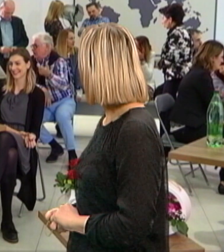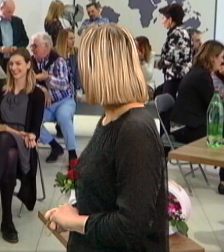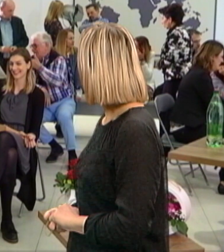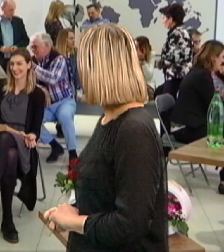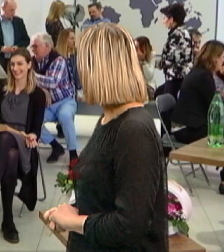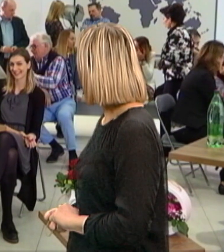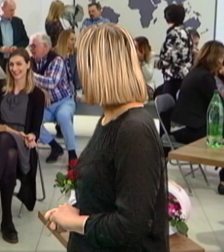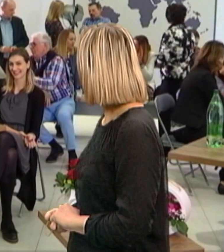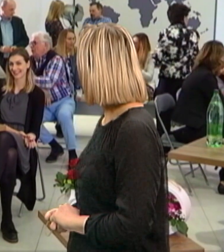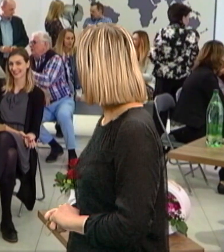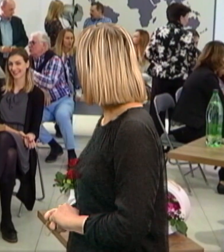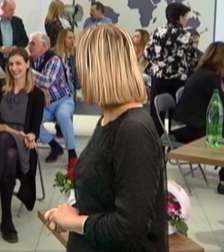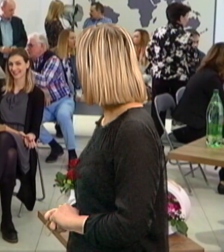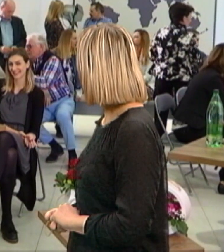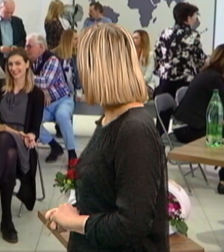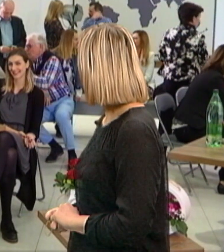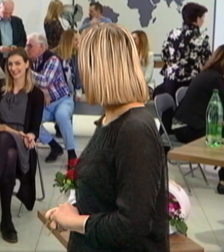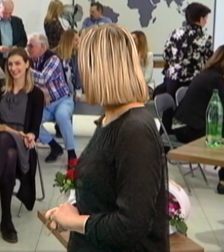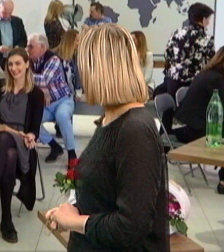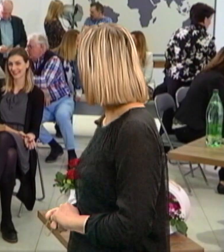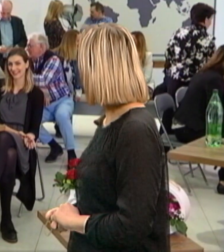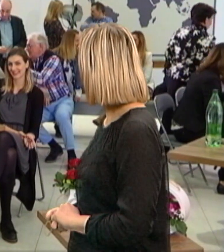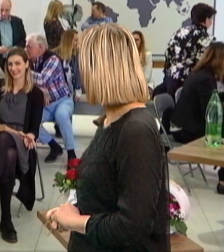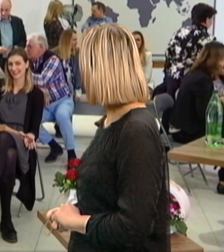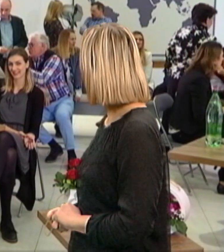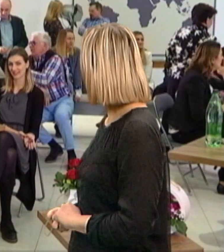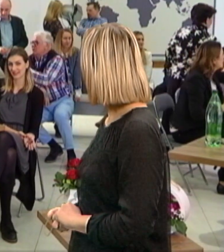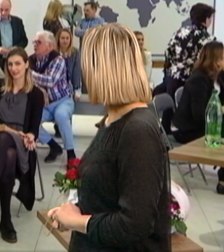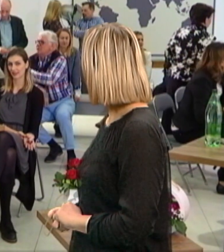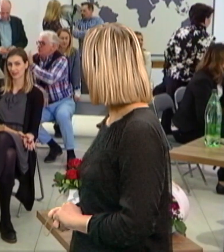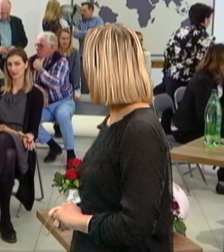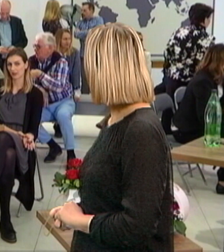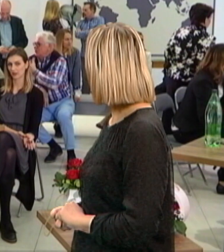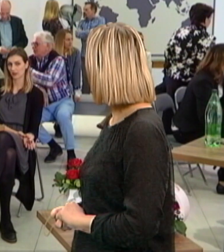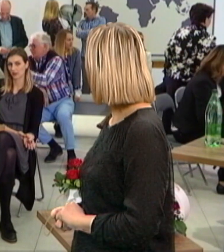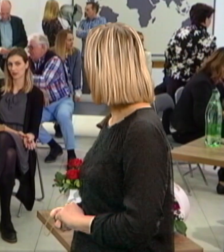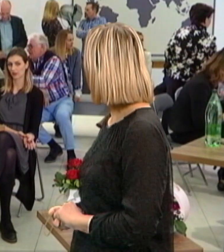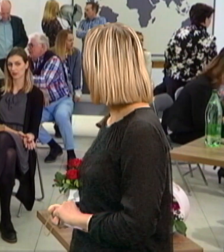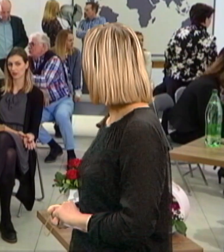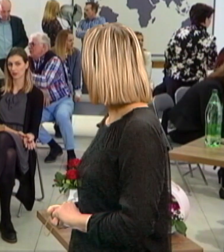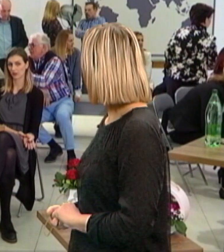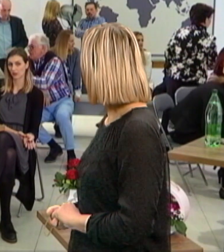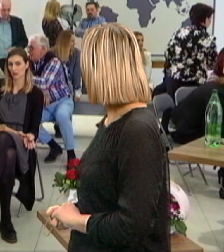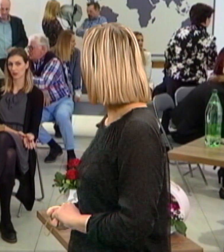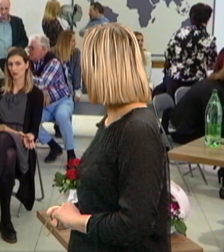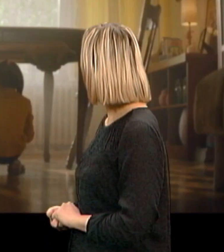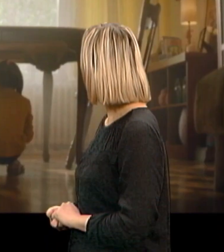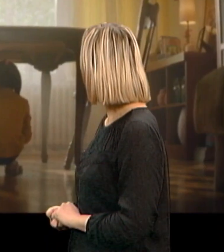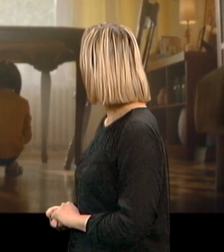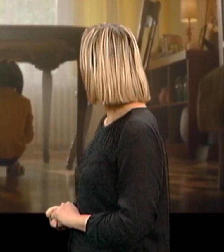invaliditetom, vi i edukujete širu zajednicu šta je srpski znakovni jezik i ko su zapravo pripadnici zajednice